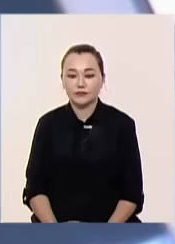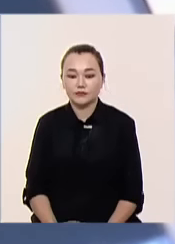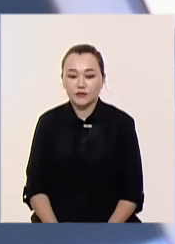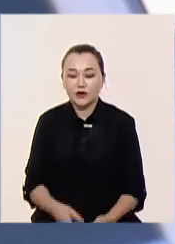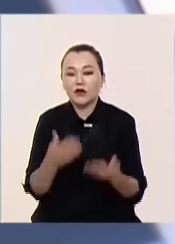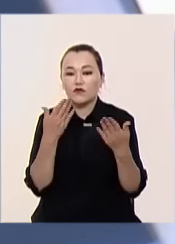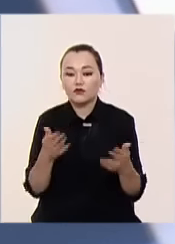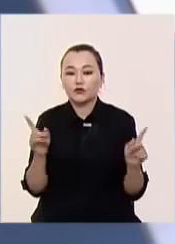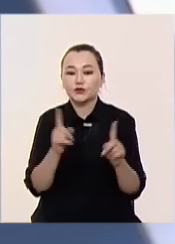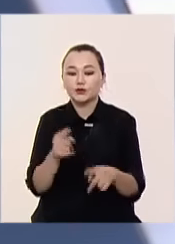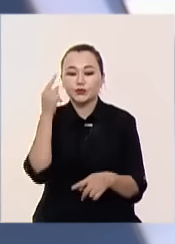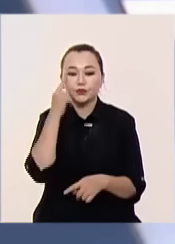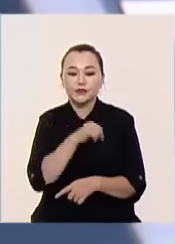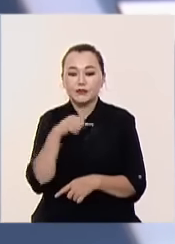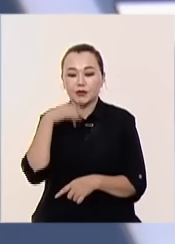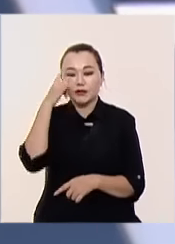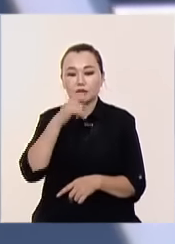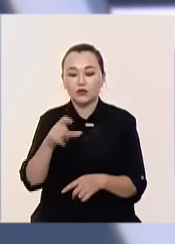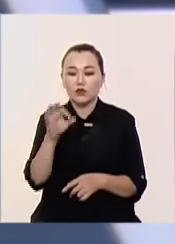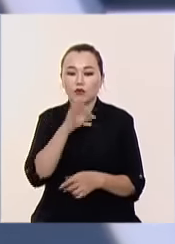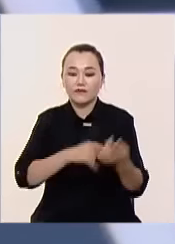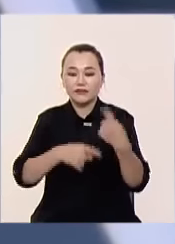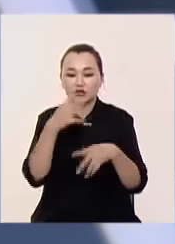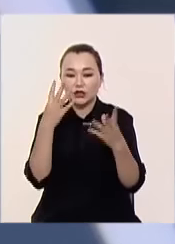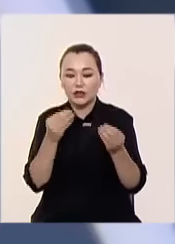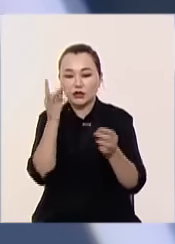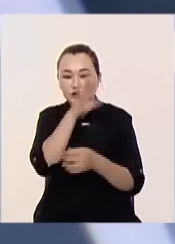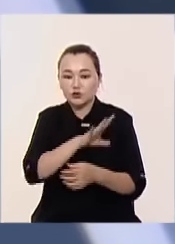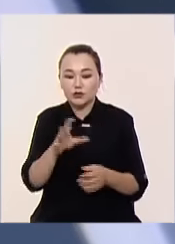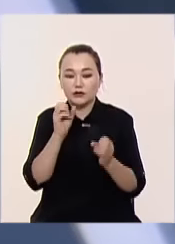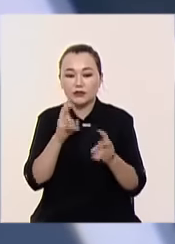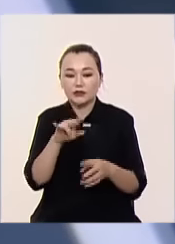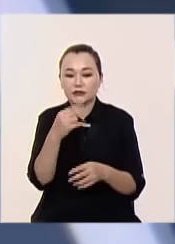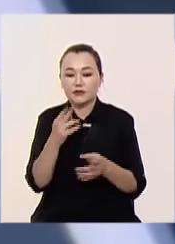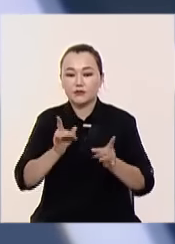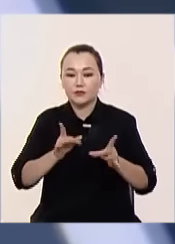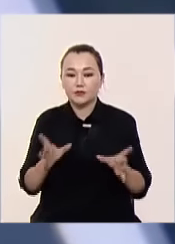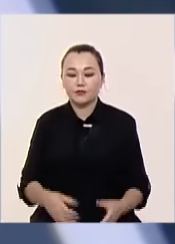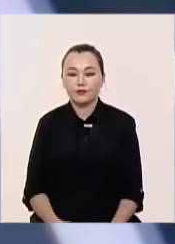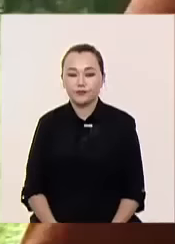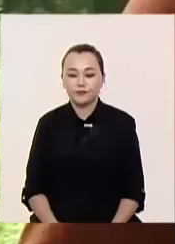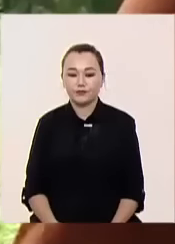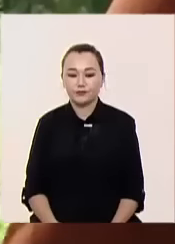А вот что думают сами казахстанцы о возвращении Дня Республики как национального праздника.